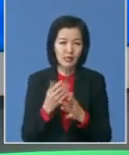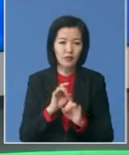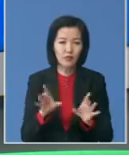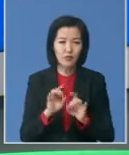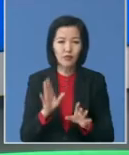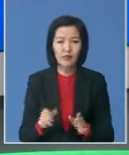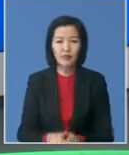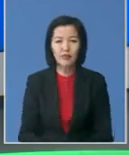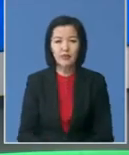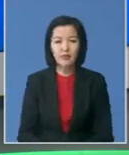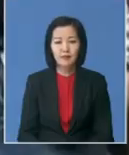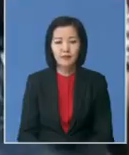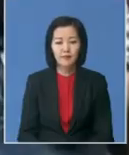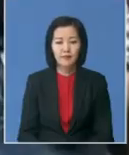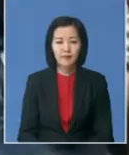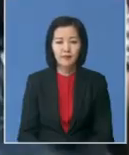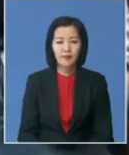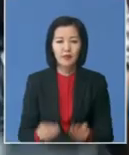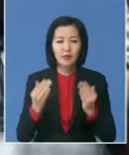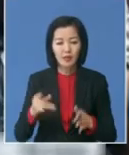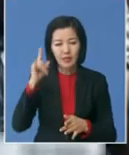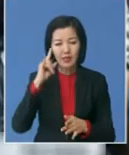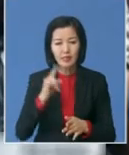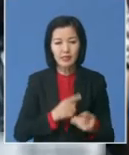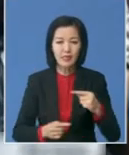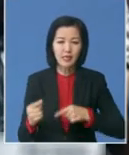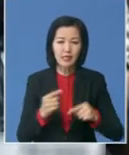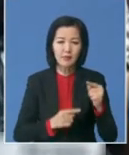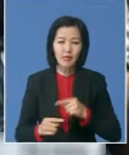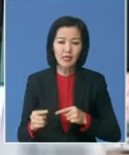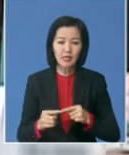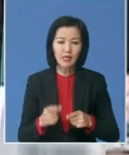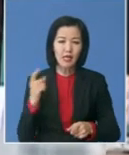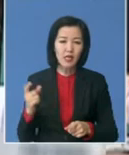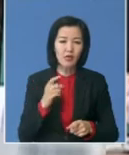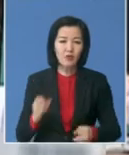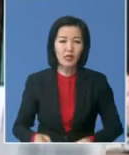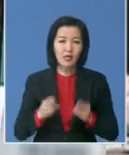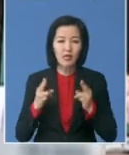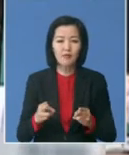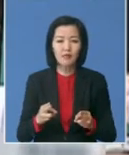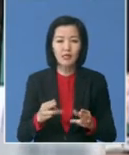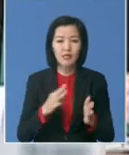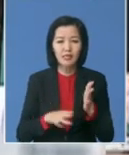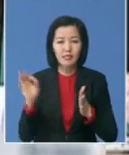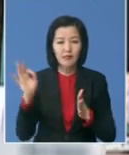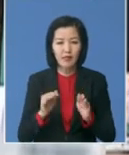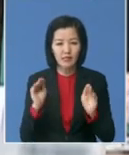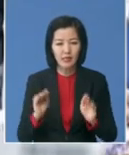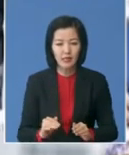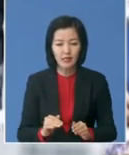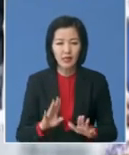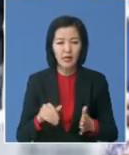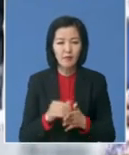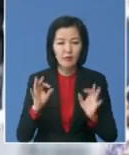алдағы топтамада. Биыл елімізде кәсіпкерлерге қарсы қозғалған экономикалық қылмыс саны 80%-ға азайды. Бұл туралы бас